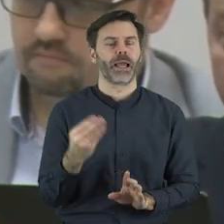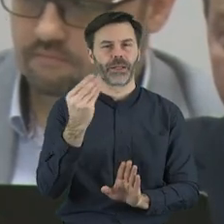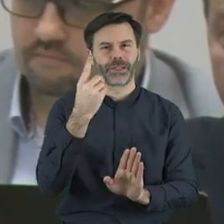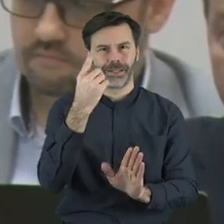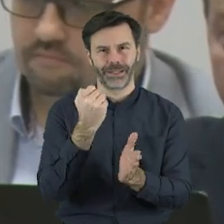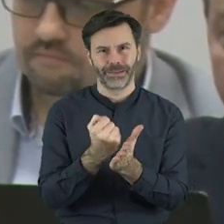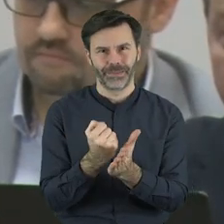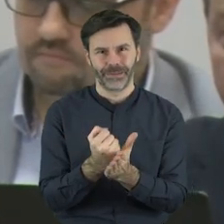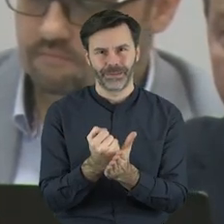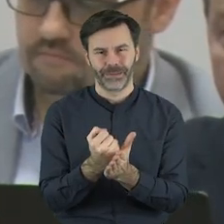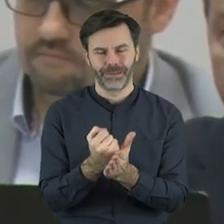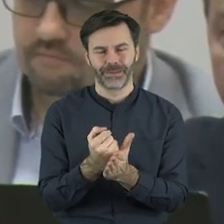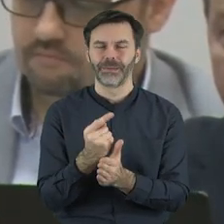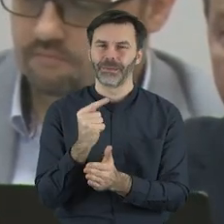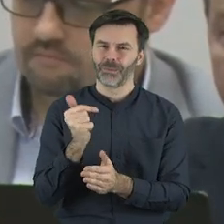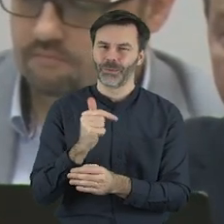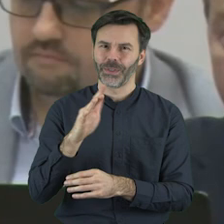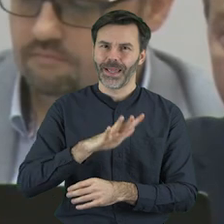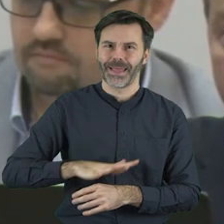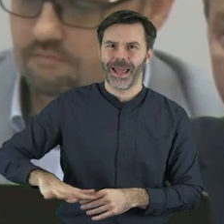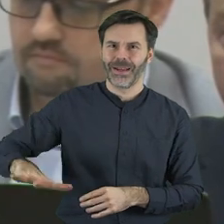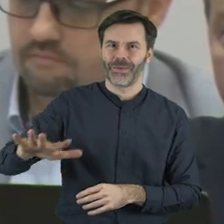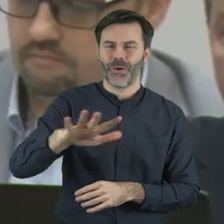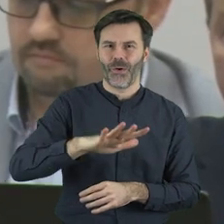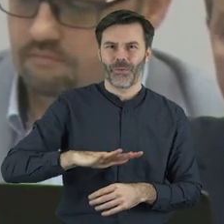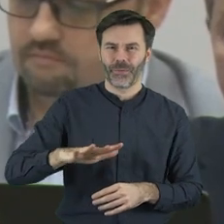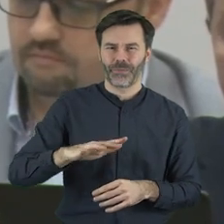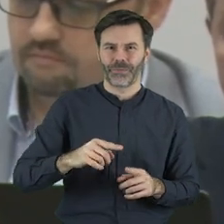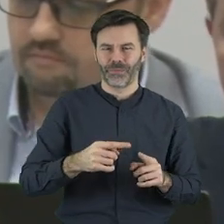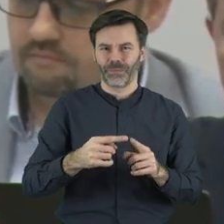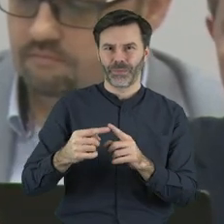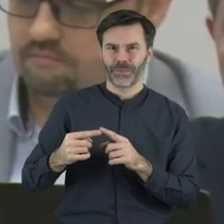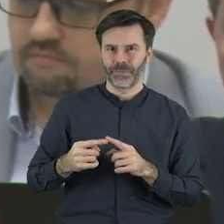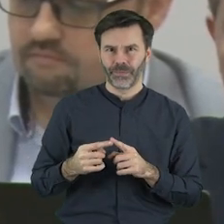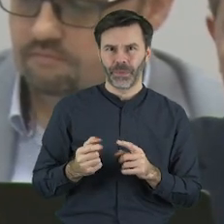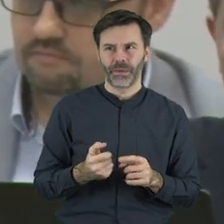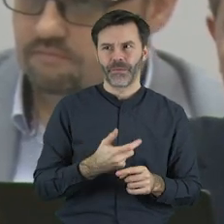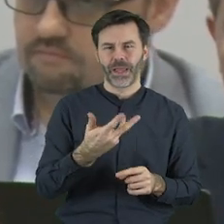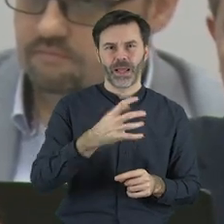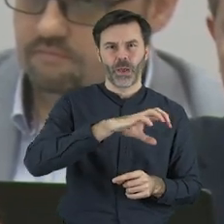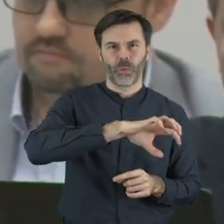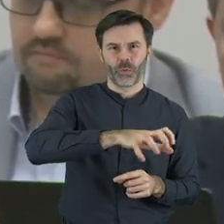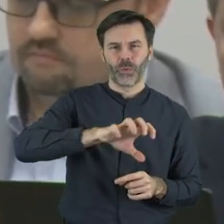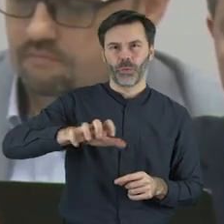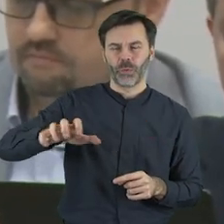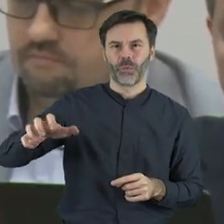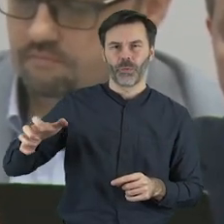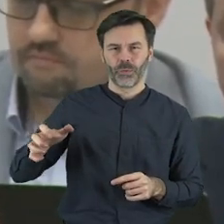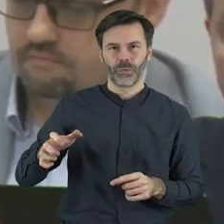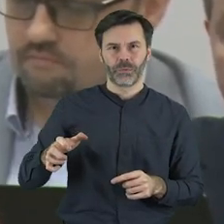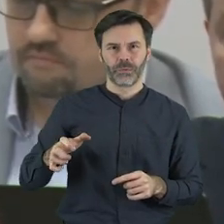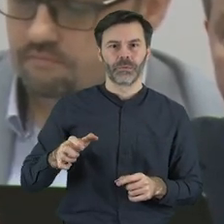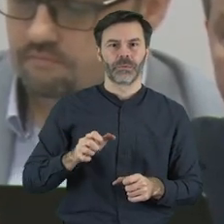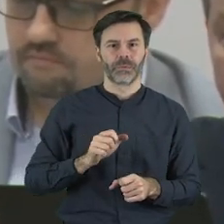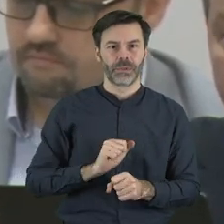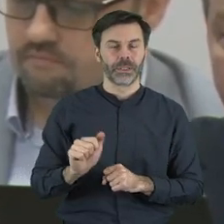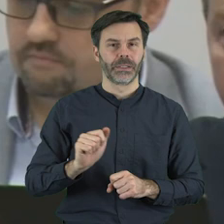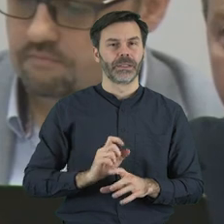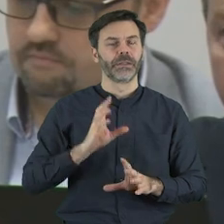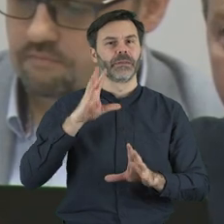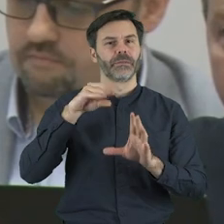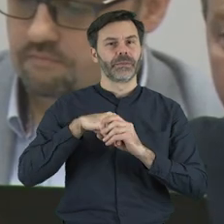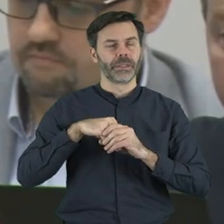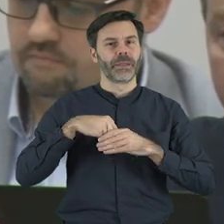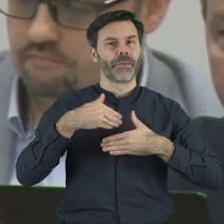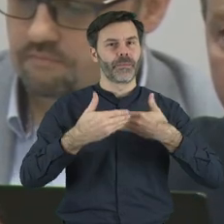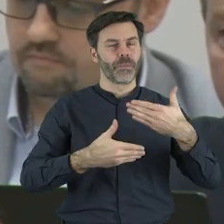tą wielokrotność tych grup, też został spełniony w toku tego procesu warunek spójności terytorialnej.